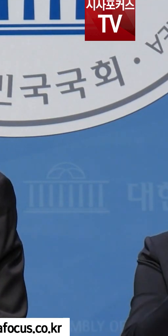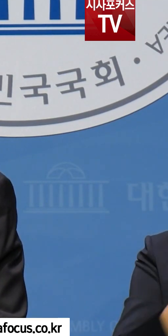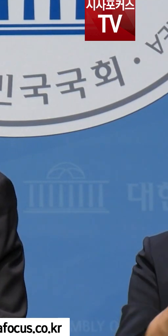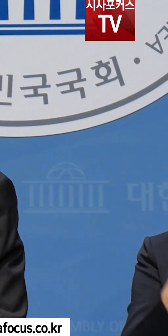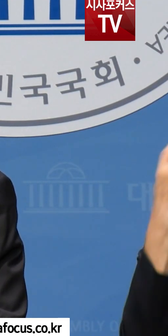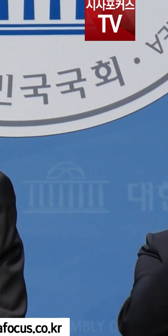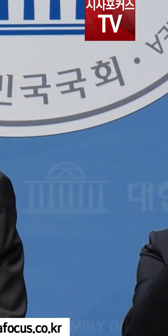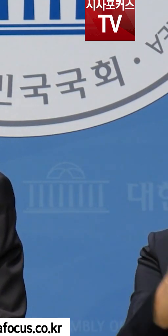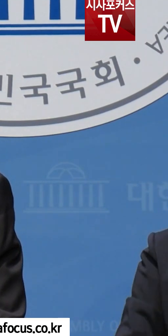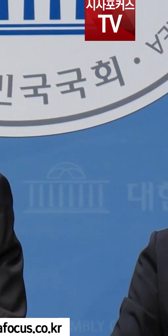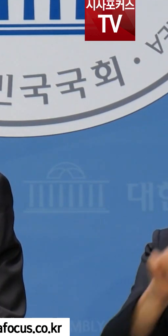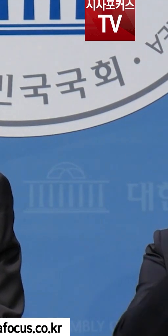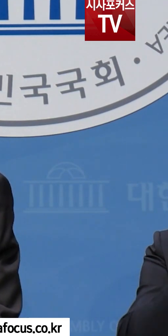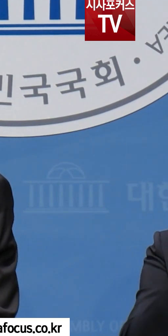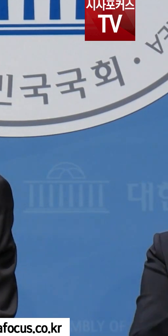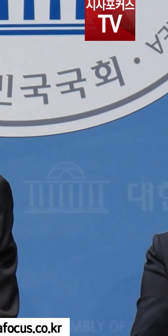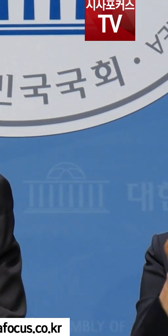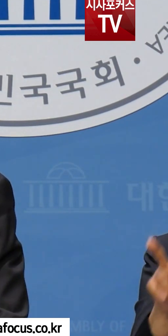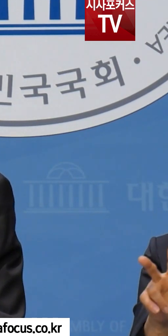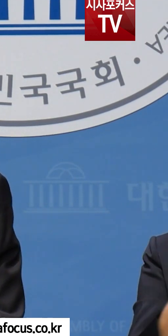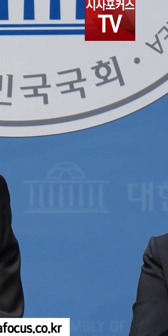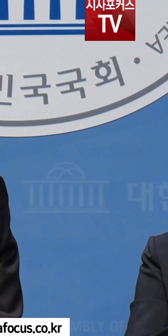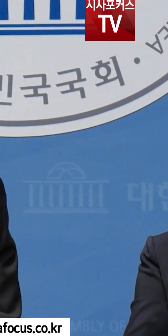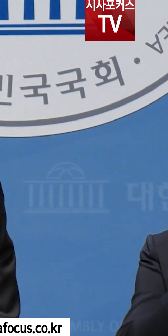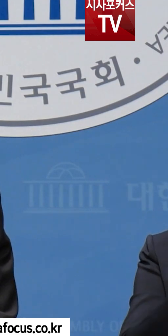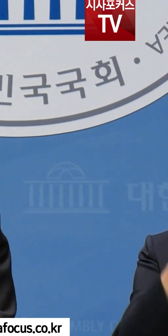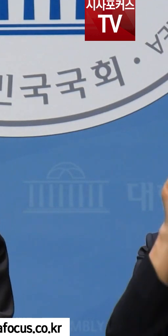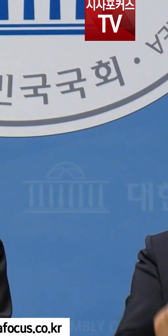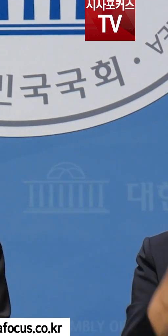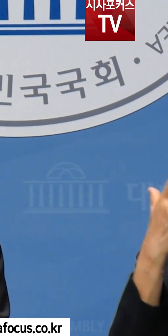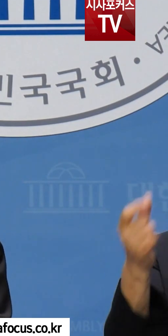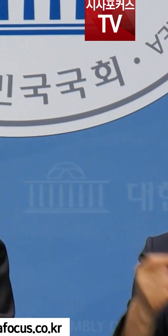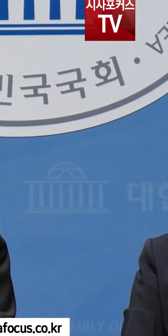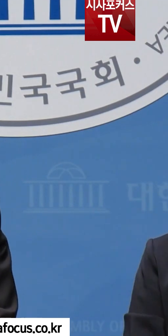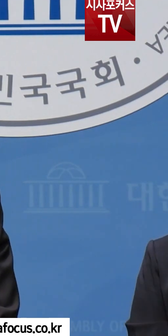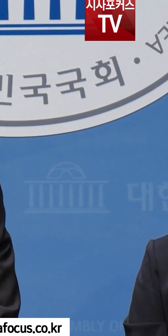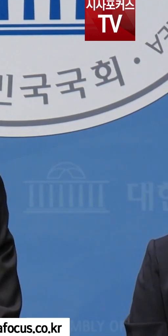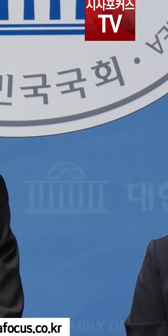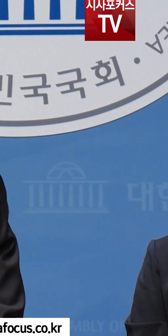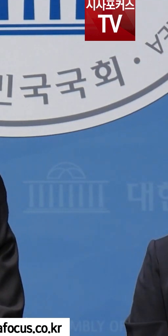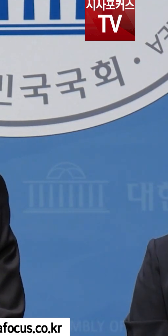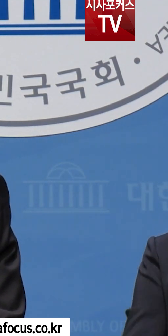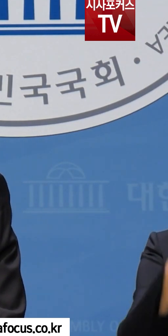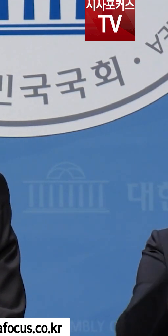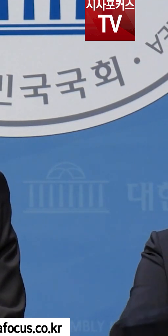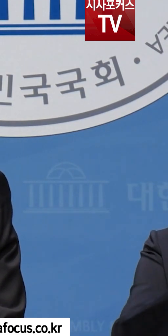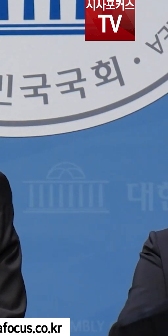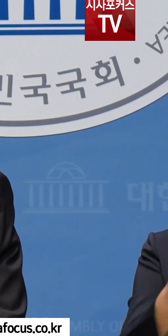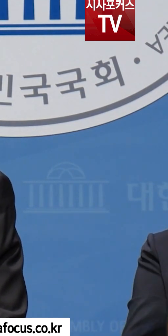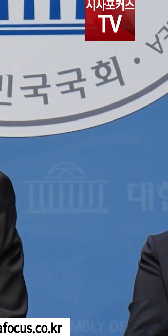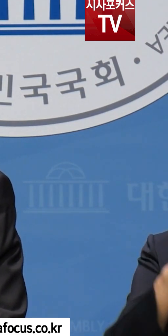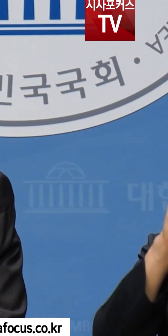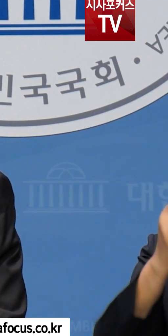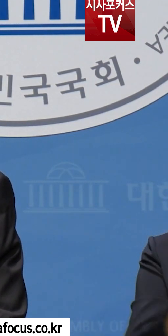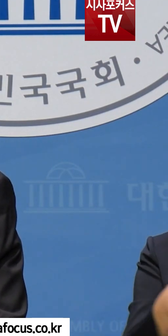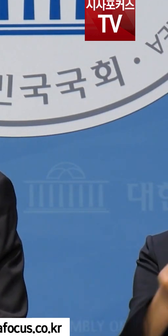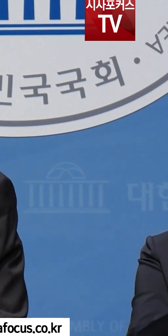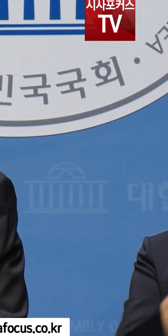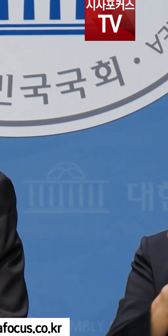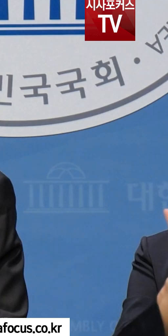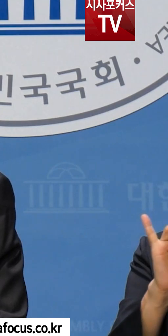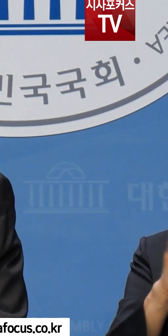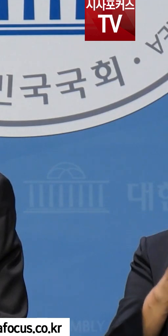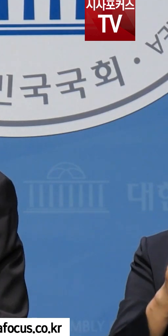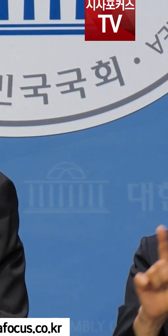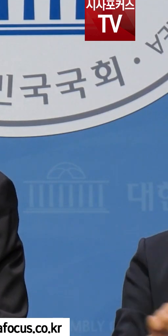보호에 나서겠다고 했으니 이제는 언행일치를 촉구합니다. 마지막으로 을을 위한 민생